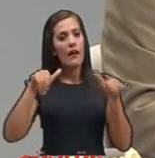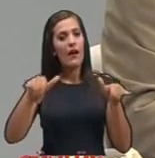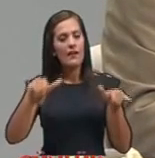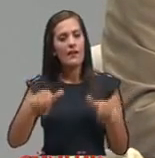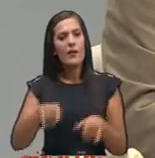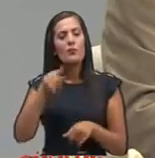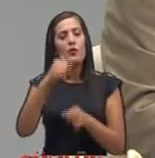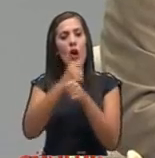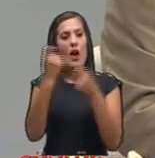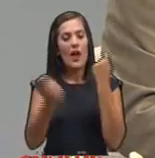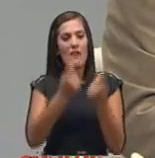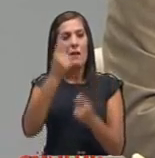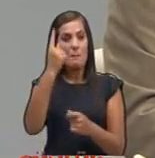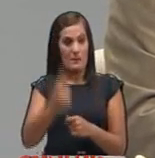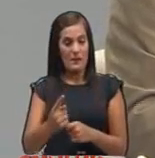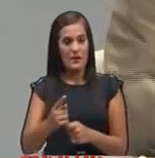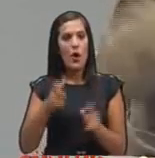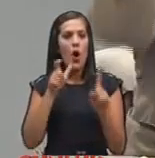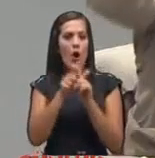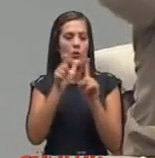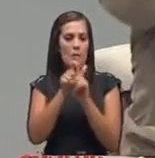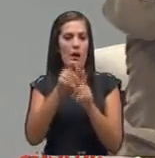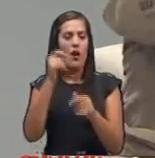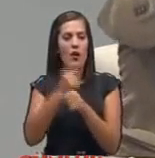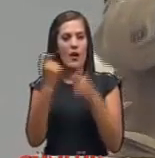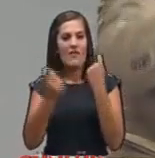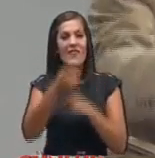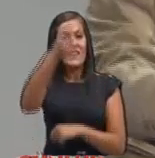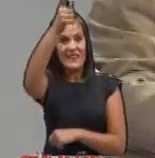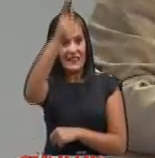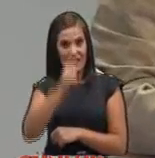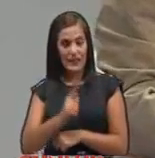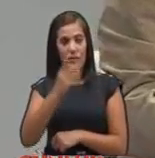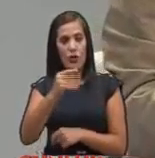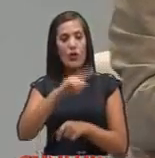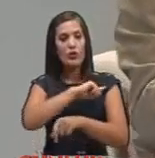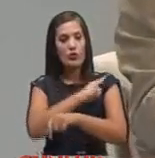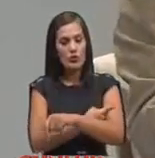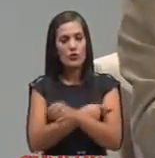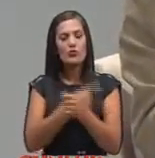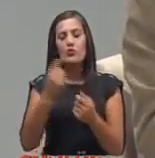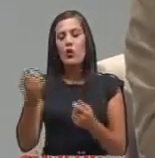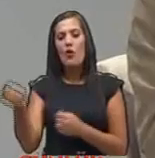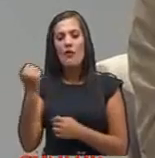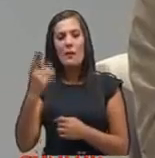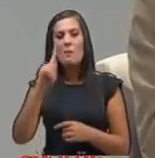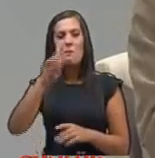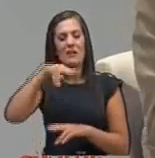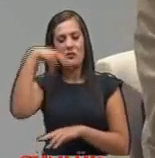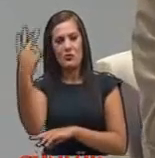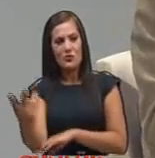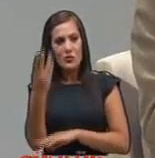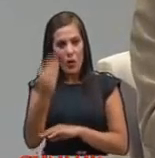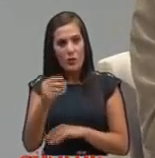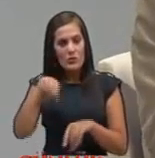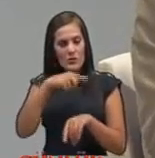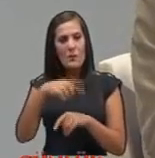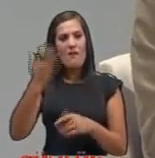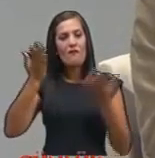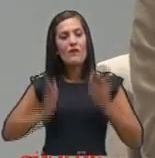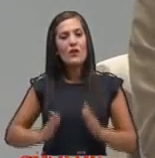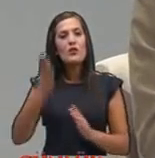görev birincisi koruma görevi ki dikey yönde gelen gücü, kuvveti, mesela bir yerden düştüğümüz zaman vücuda